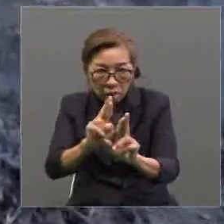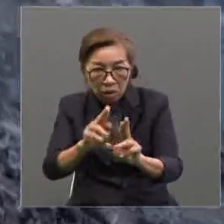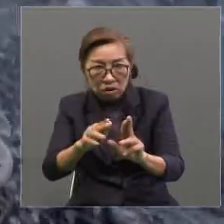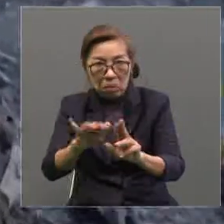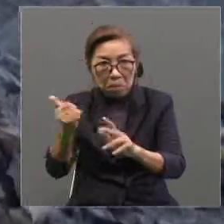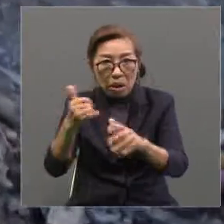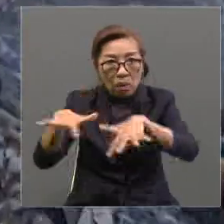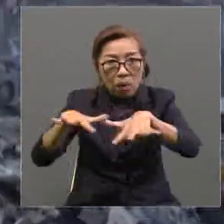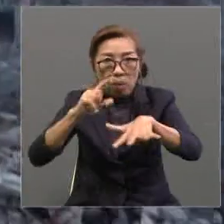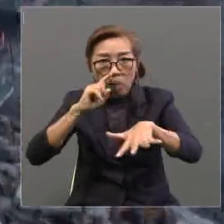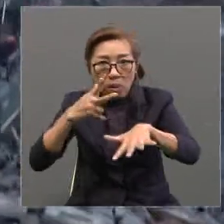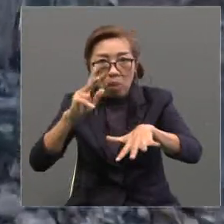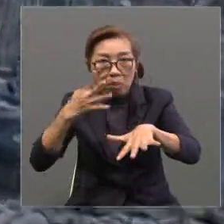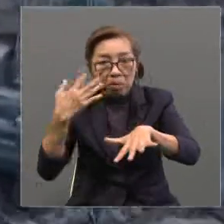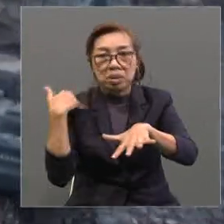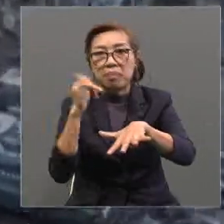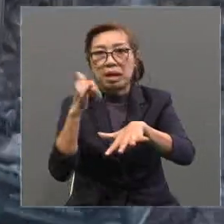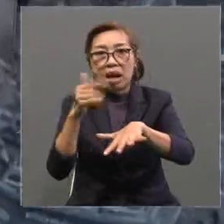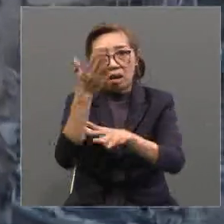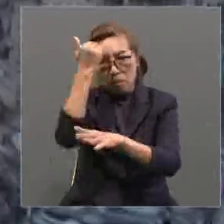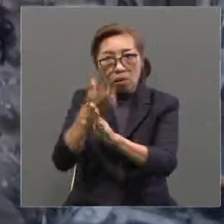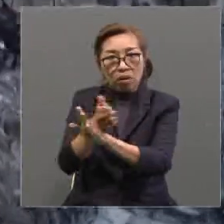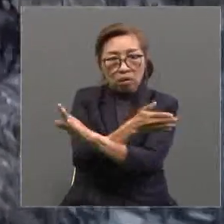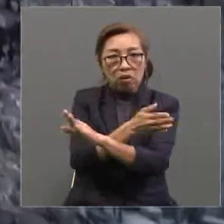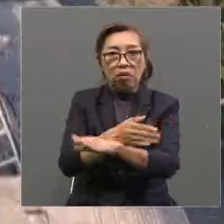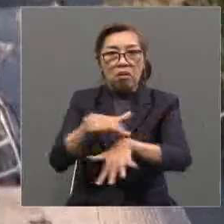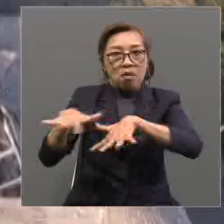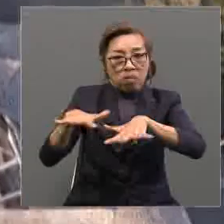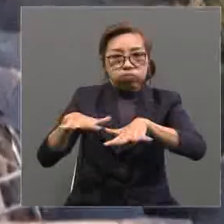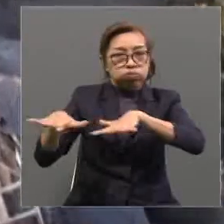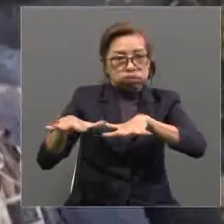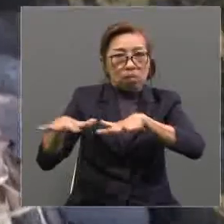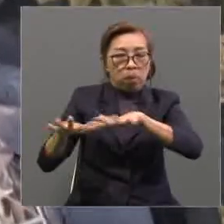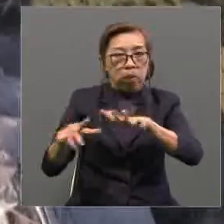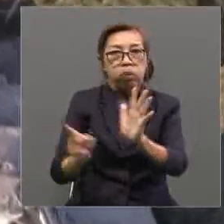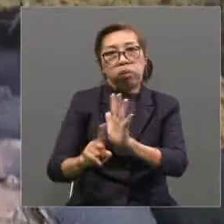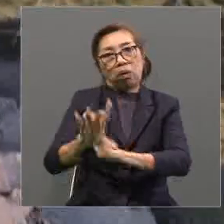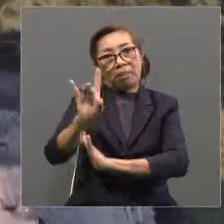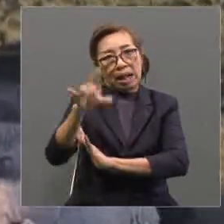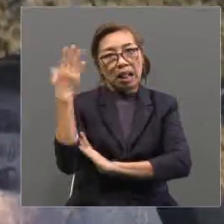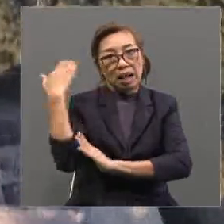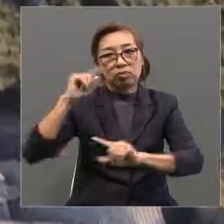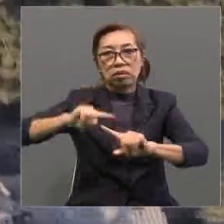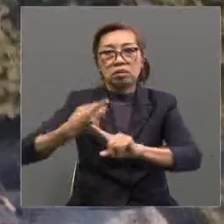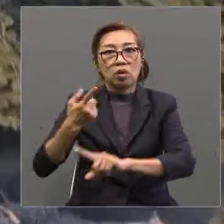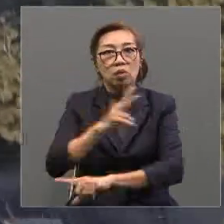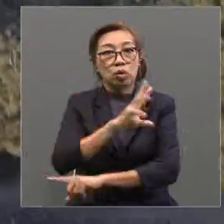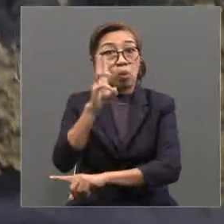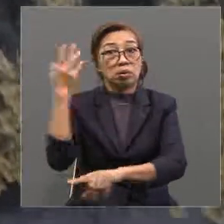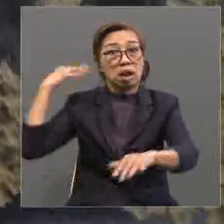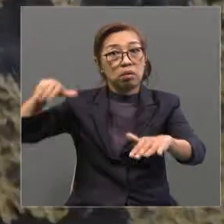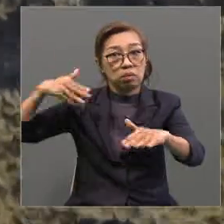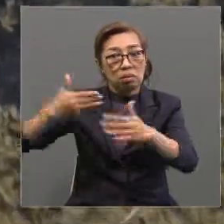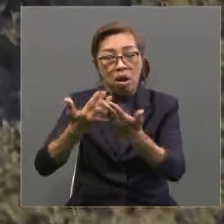AfterShockที่อาจเกิดขึ้นได้ทุกเมื่อหลังจากที่เกิดขึ้นแล้วถึง 8,000ครั้งนับจากเหตุแผ่นดินไหวเมื่อ 6กุมภาพันธ์ที่ผ่านมาครับ